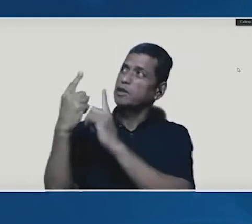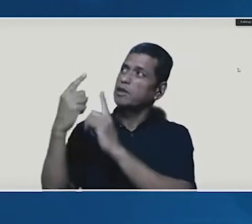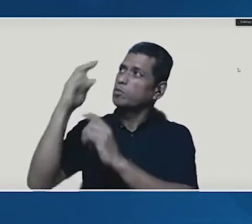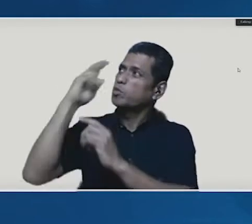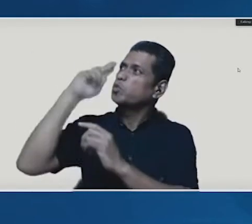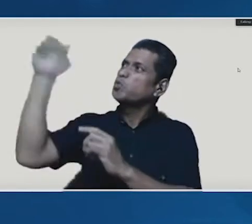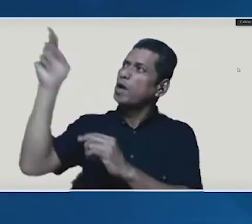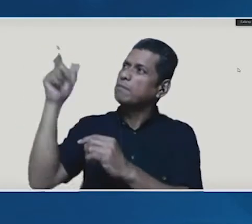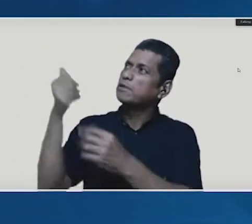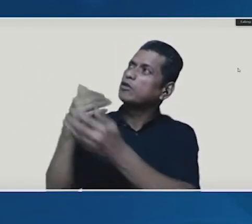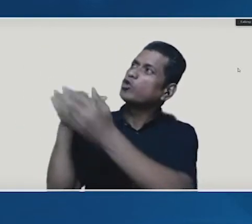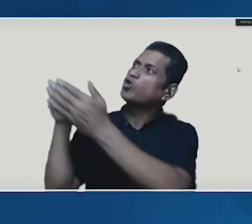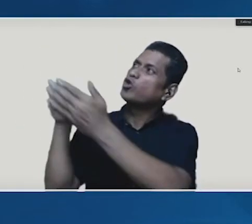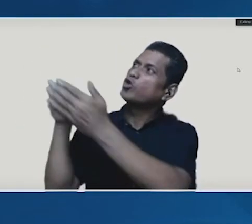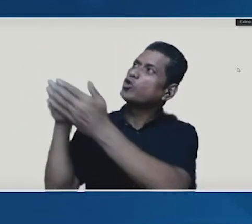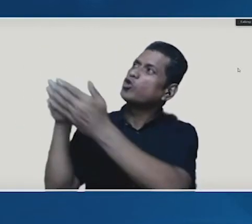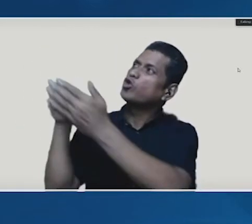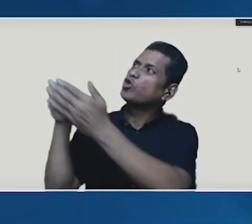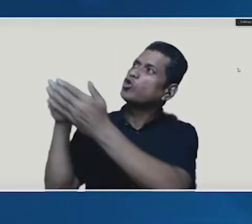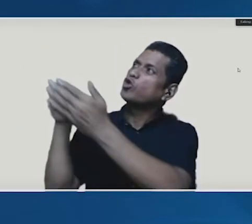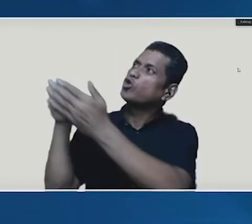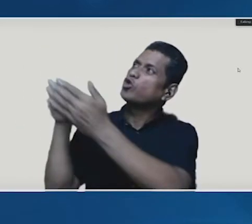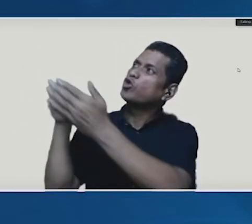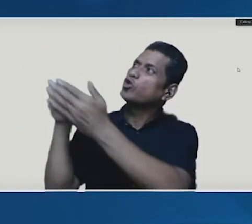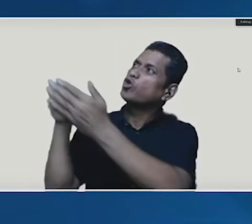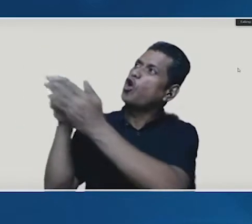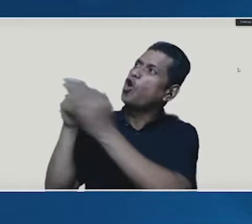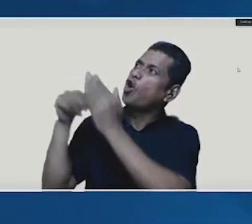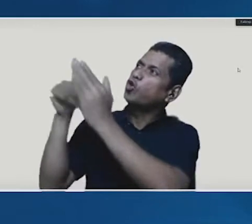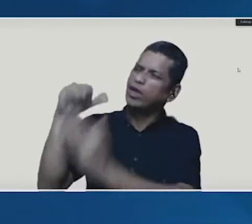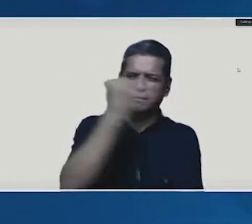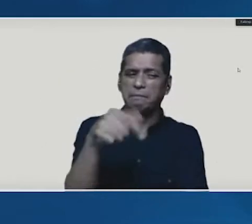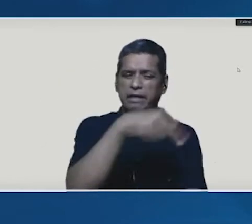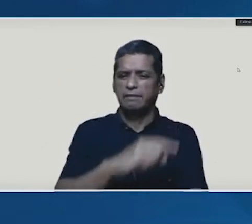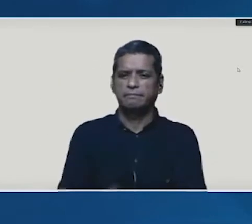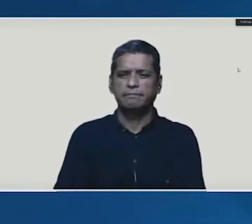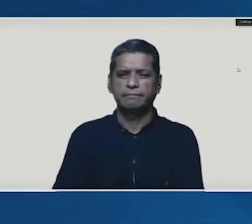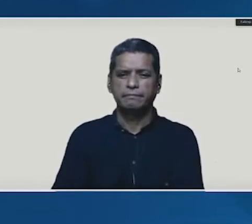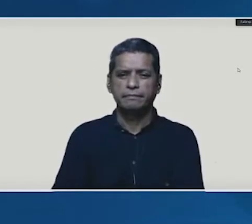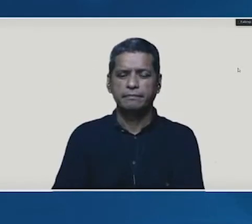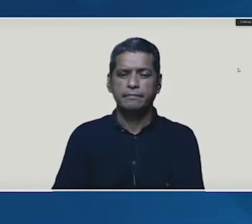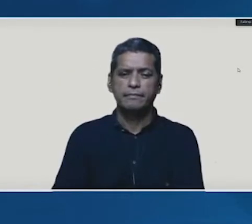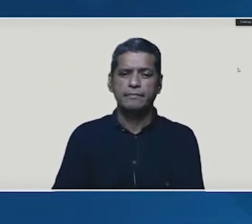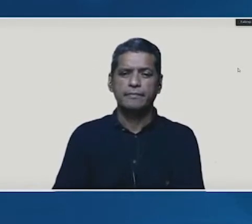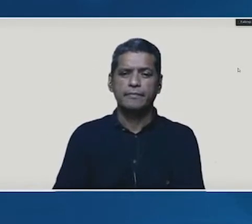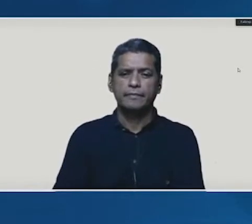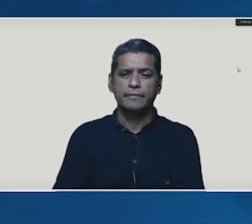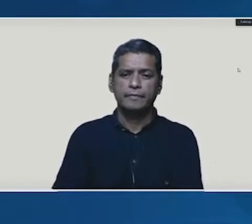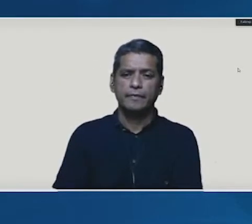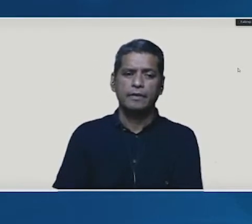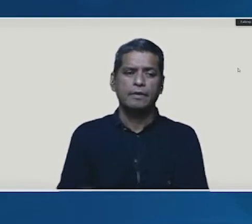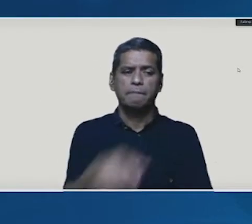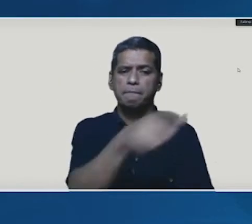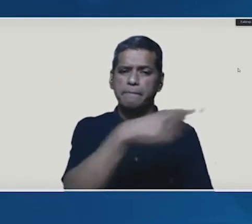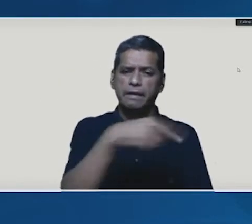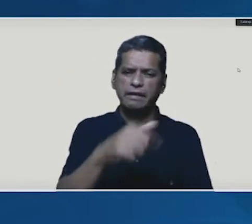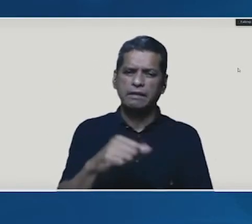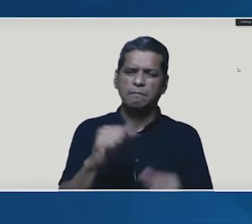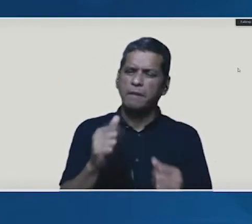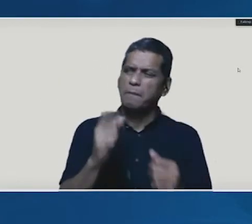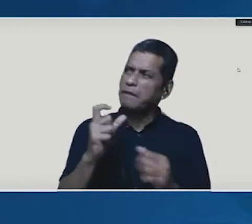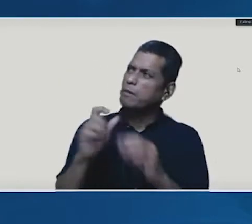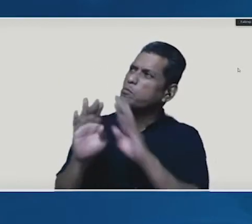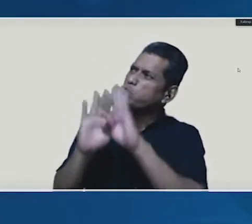tidak meledak tidak dapat memilih tidak memiliki pengalaman untuk berkontak dengan dia saudara